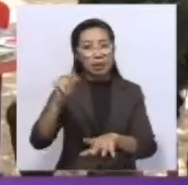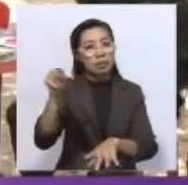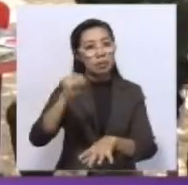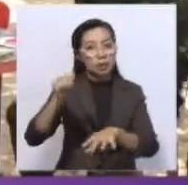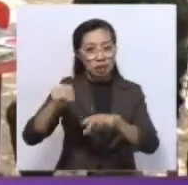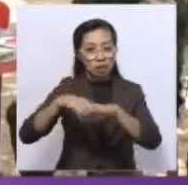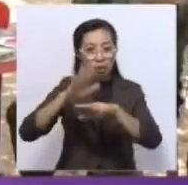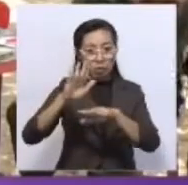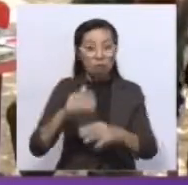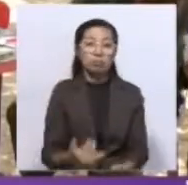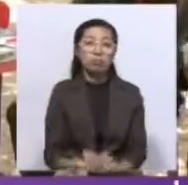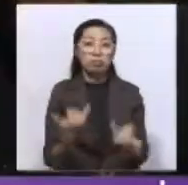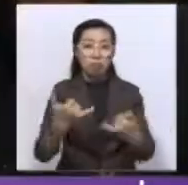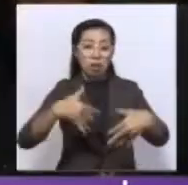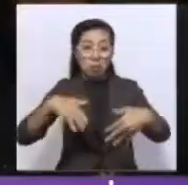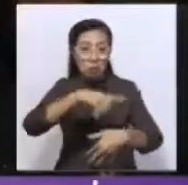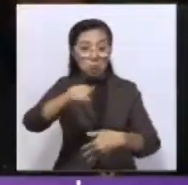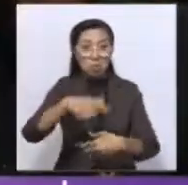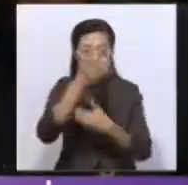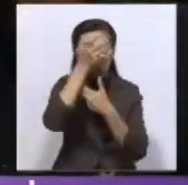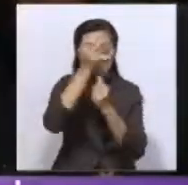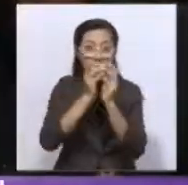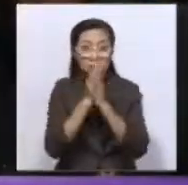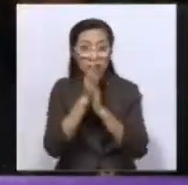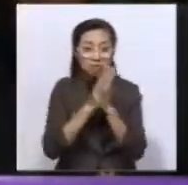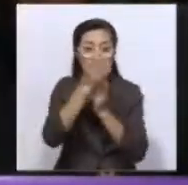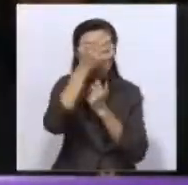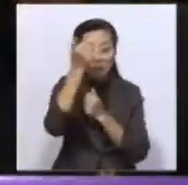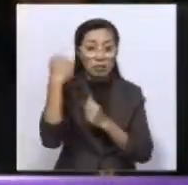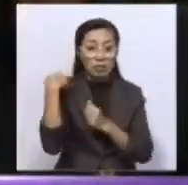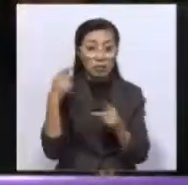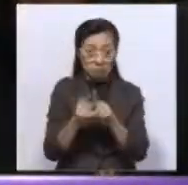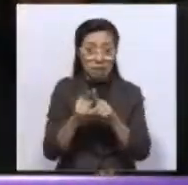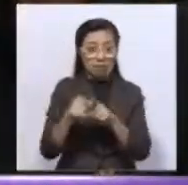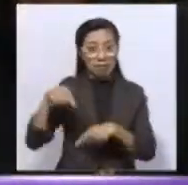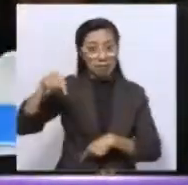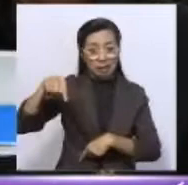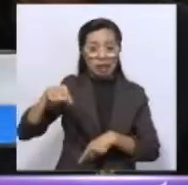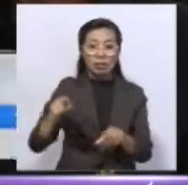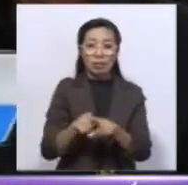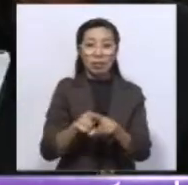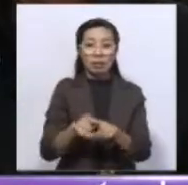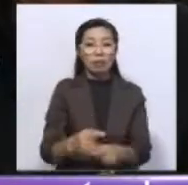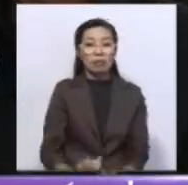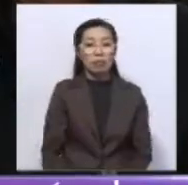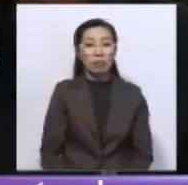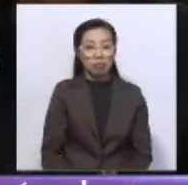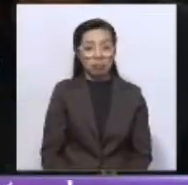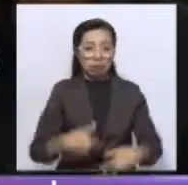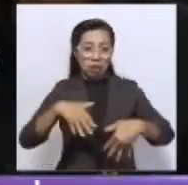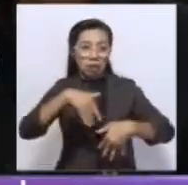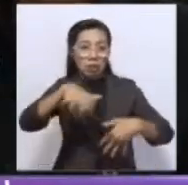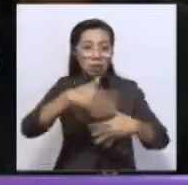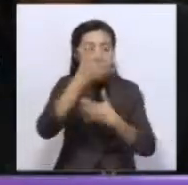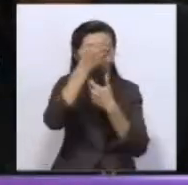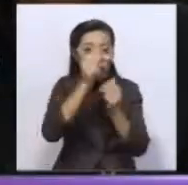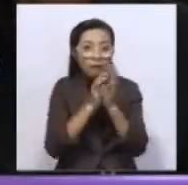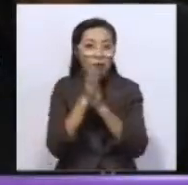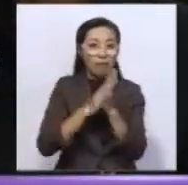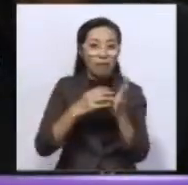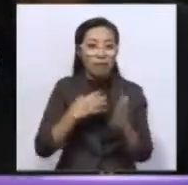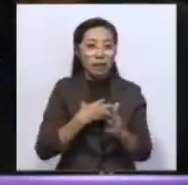พี่น้องประชาชนตอนนี้ตื่นตัวนะครับตื่นตัวมากเหมือนกับเนี่ยบ้านหนองโดนเนี่ยตื่นตัวพี่น้องเขาตื่นเต้นที่จะ